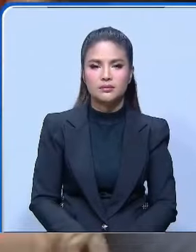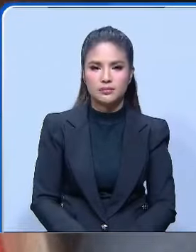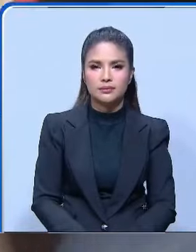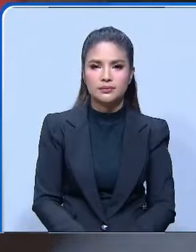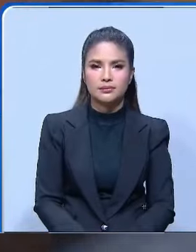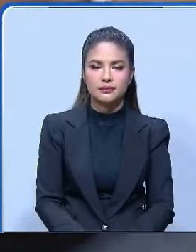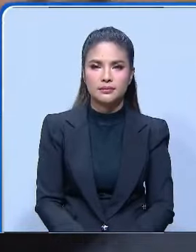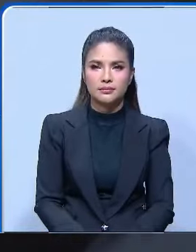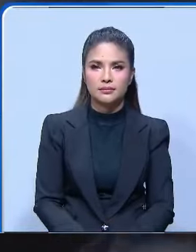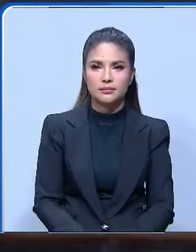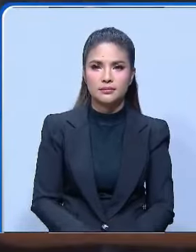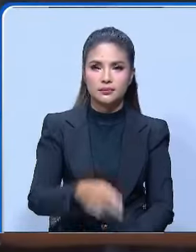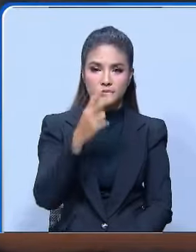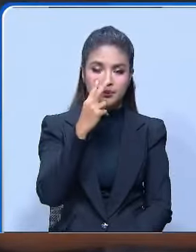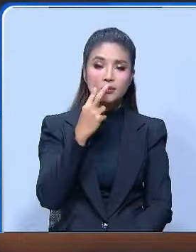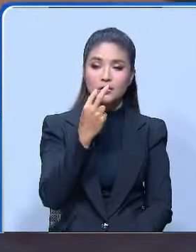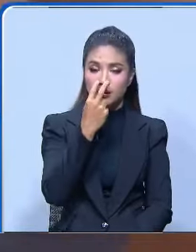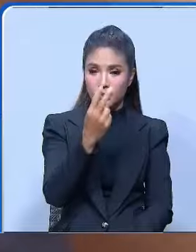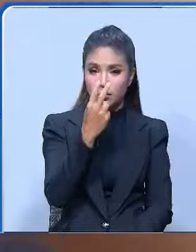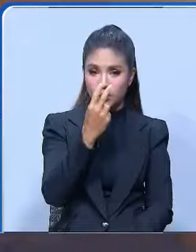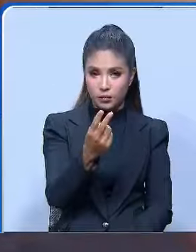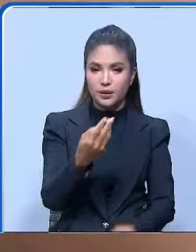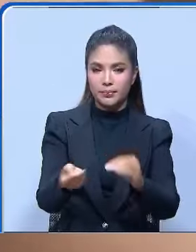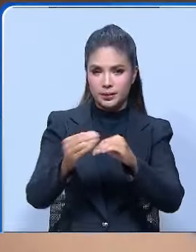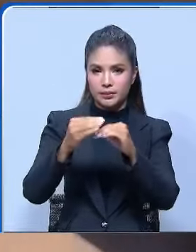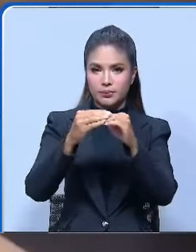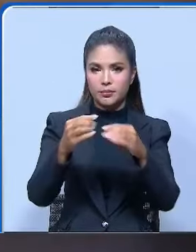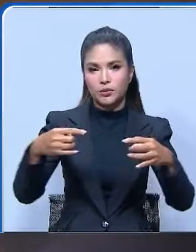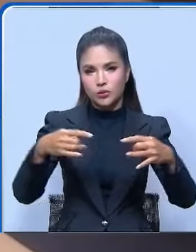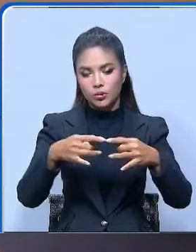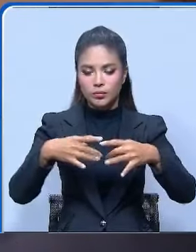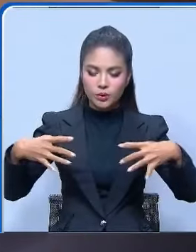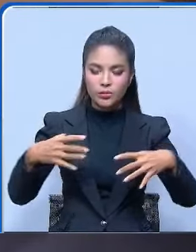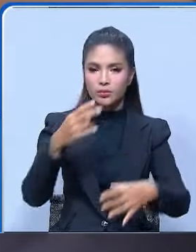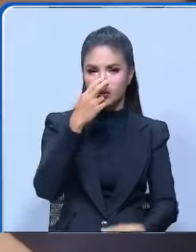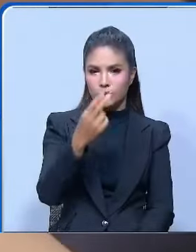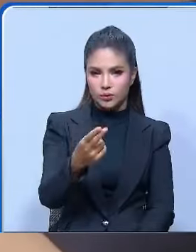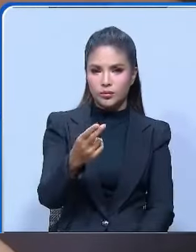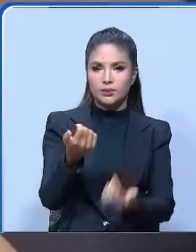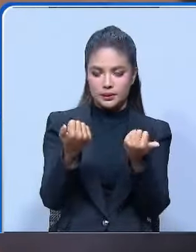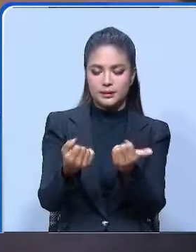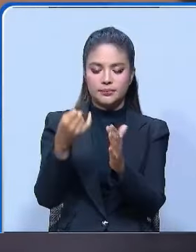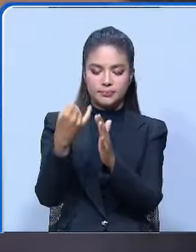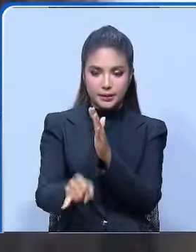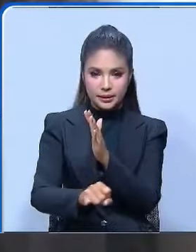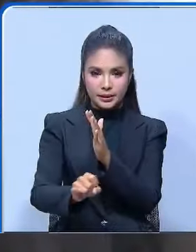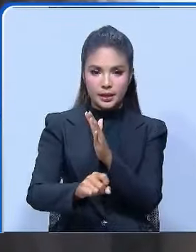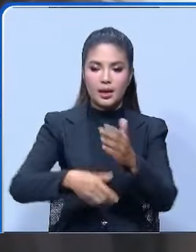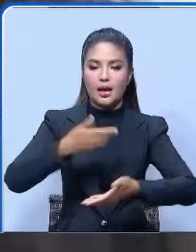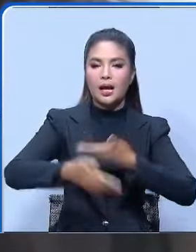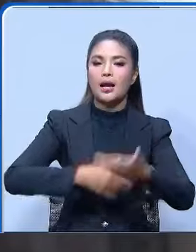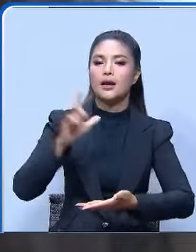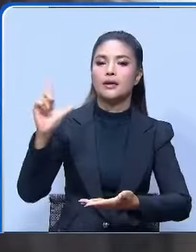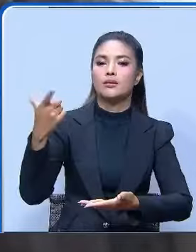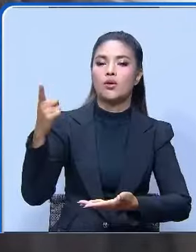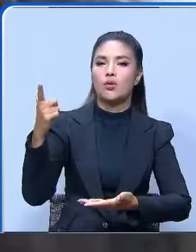จะมีการตรวจสอบเพิ่มเติมว่าตรงกับที่โฆษณาไว้หรือไม่แต่ว่าเบื้องต้นเนี่ยสคบแจ้งข้อหาโฆษณาขายทองคำโดยไม่แจ้งรายละเอียดเกี่ย